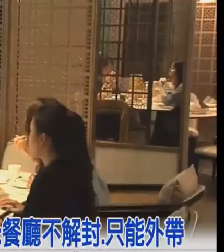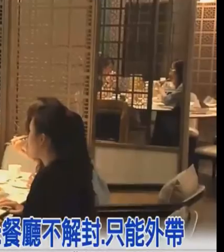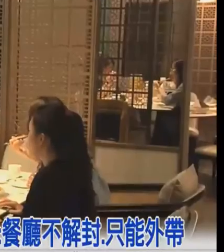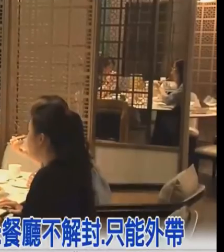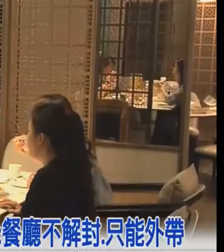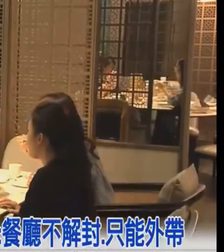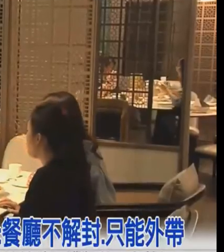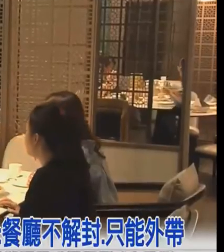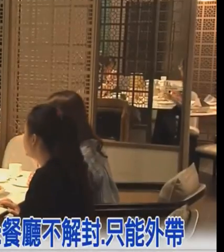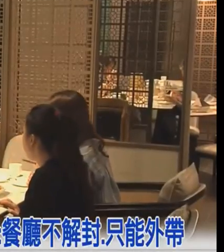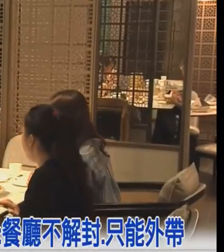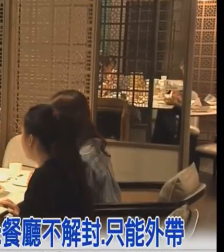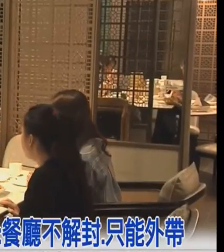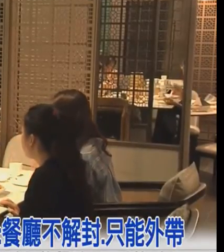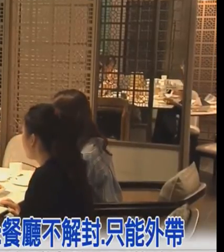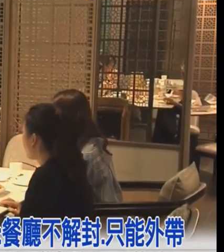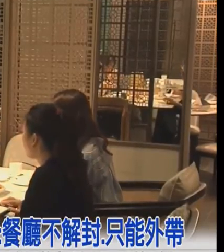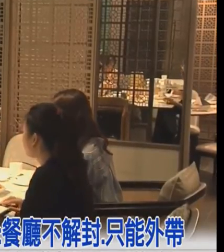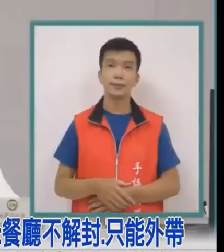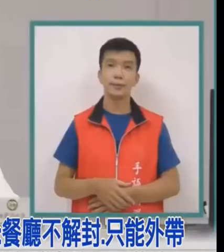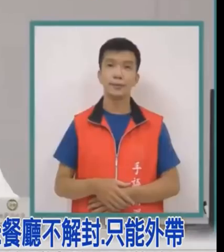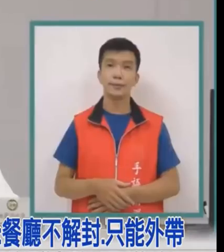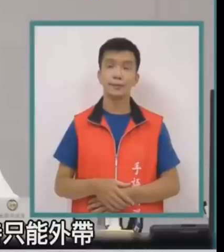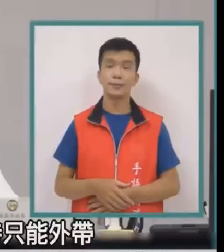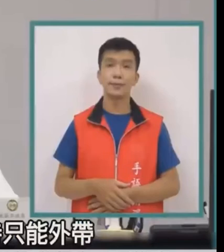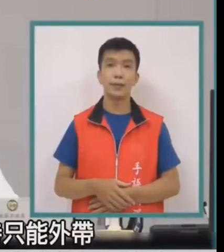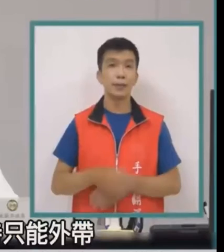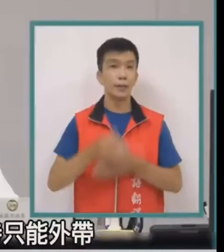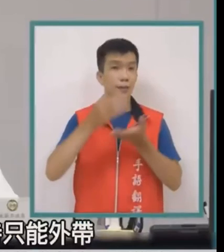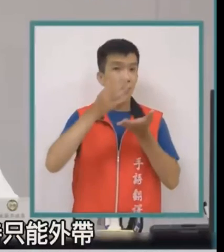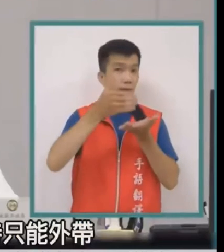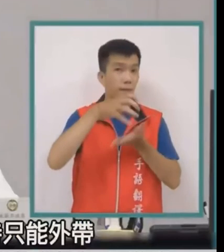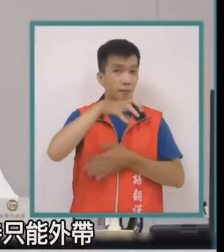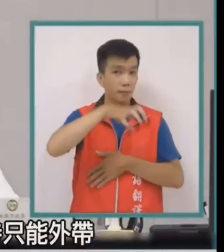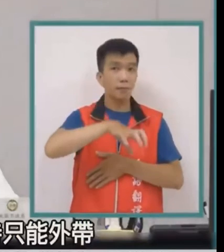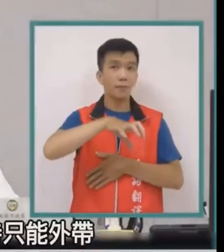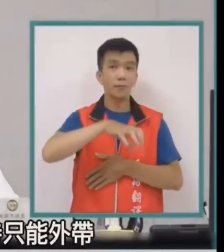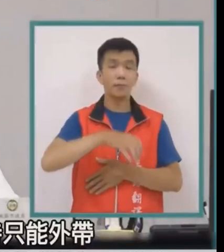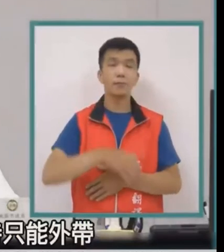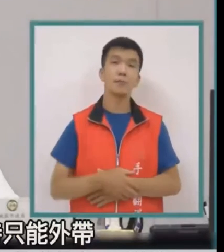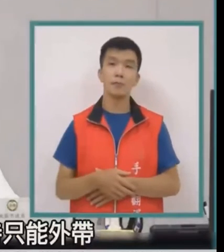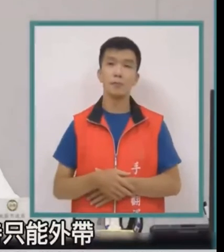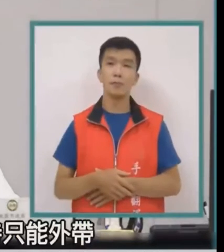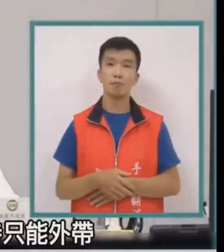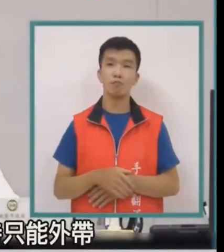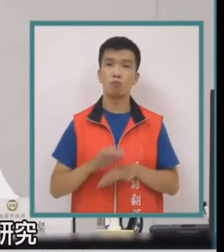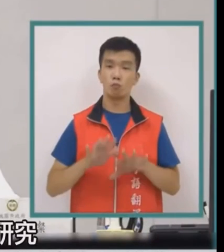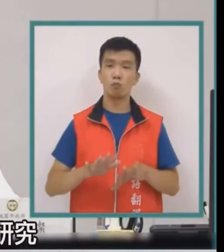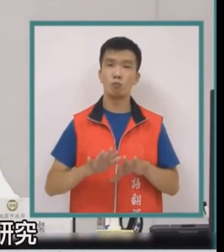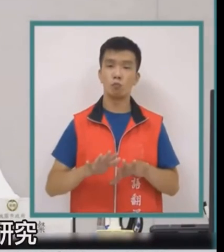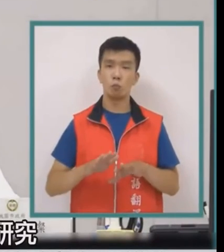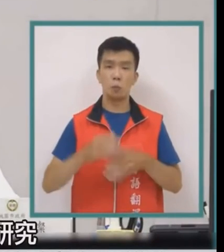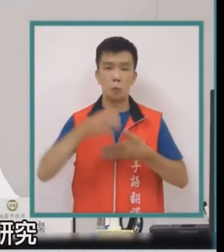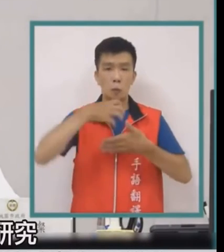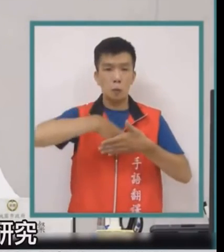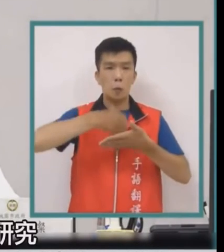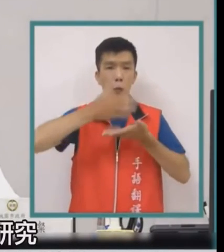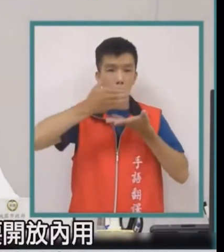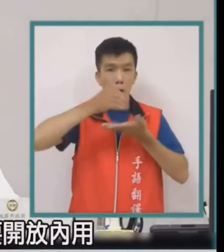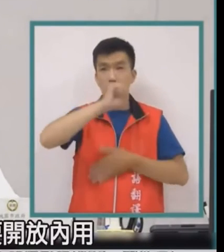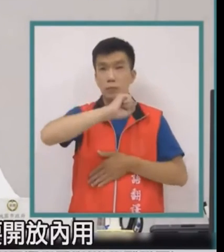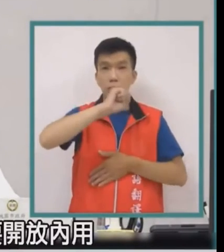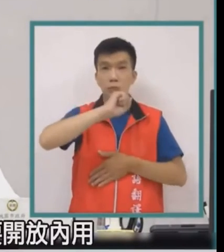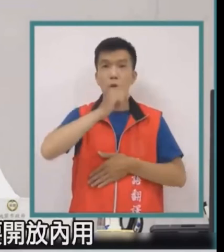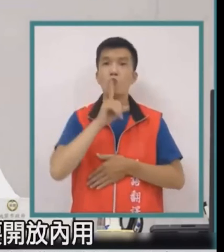照样不解封，餐厅加入逆时钟。 餐厅那么还是维持哦，只能外带。那我们会研